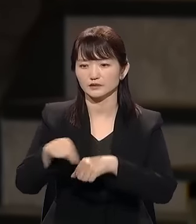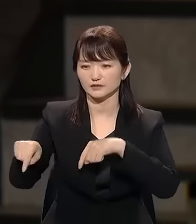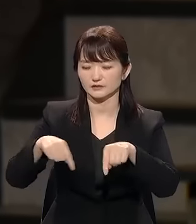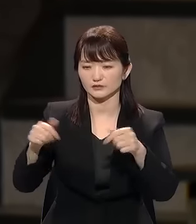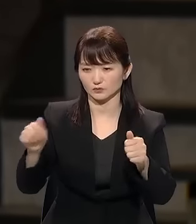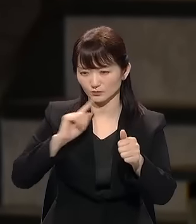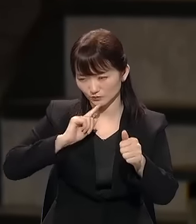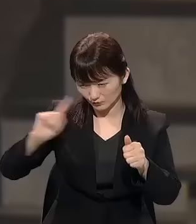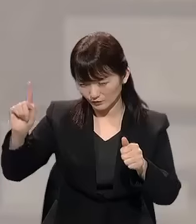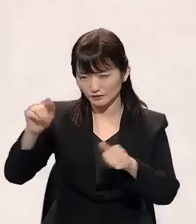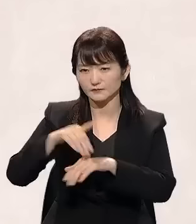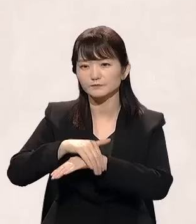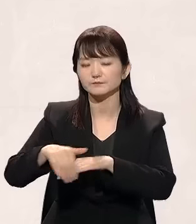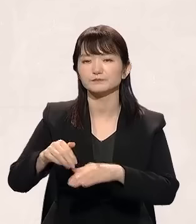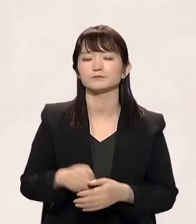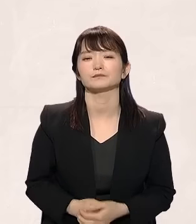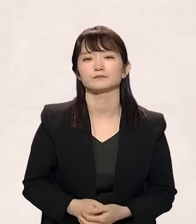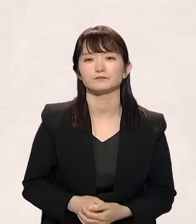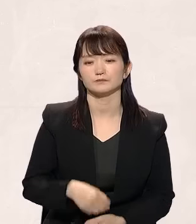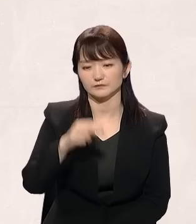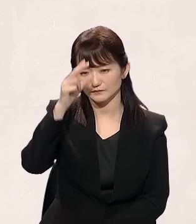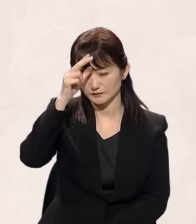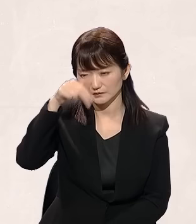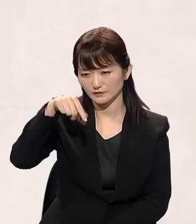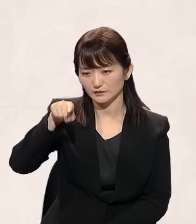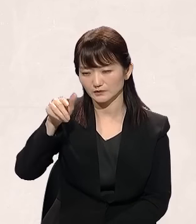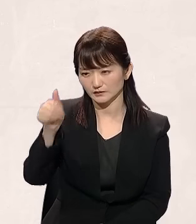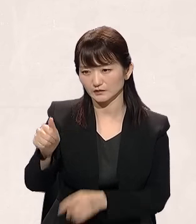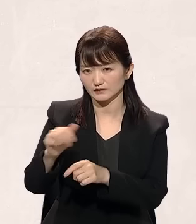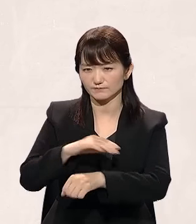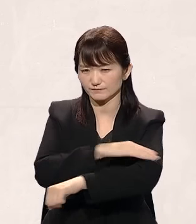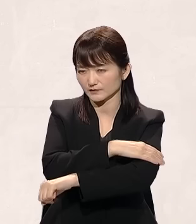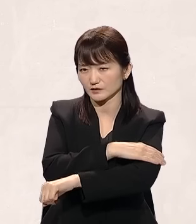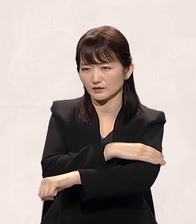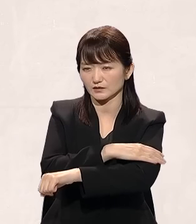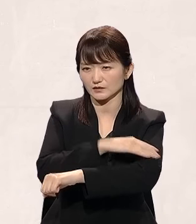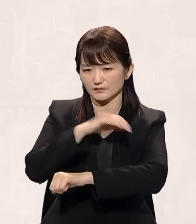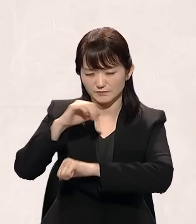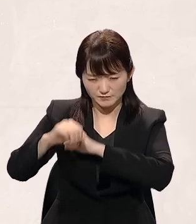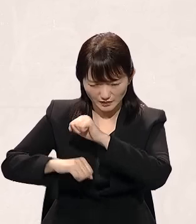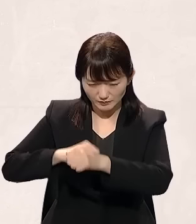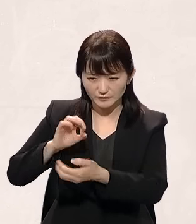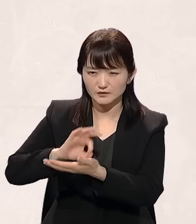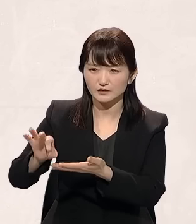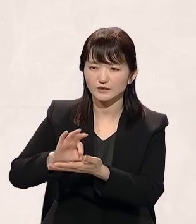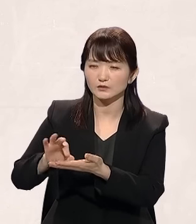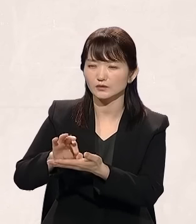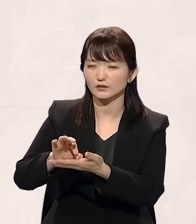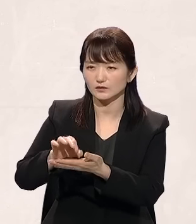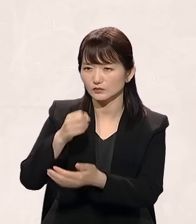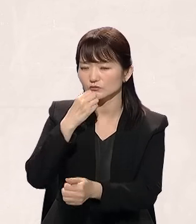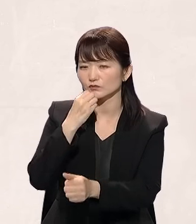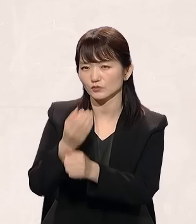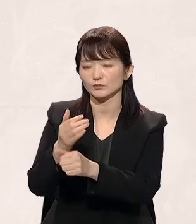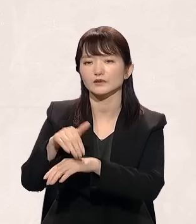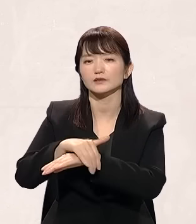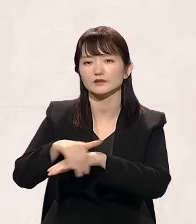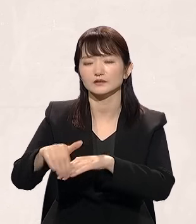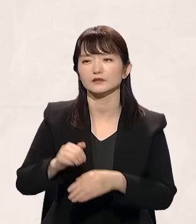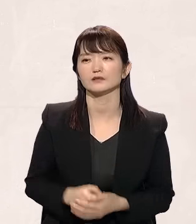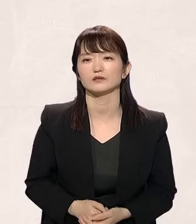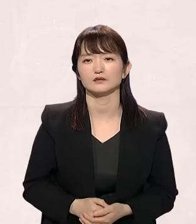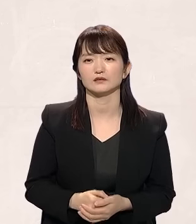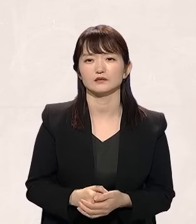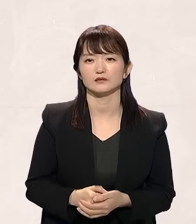것이고 또 그 해당 경찰서장을 직권 남용으로 고발할 계획이다라고 얘기를 했어요 근데 복직